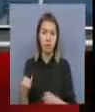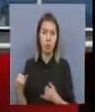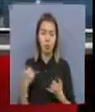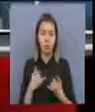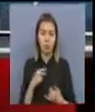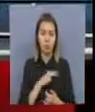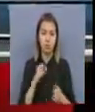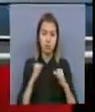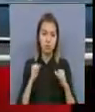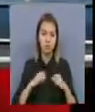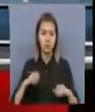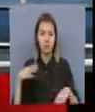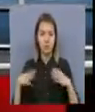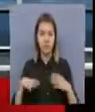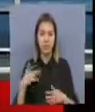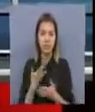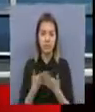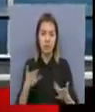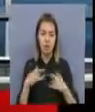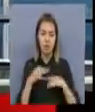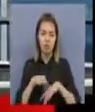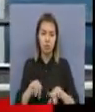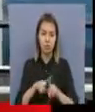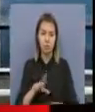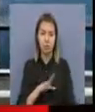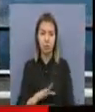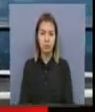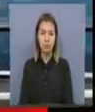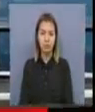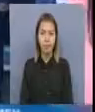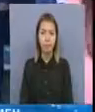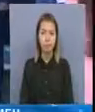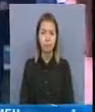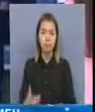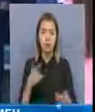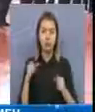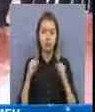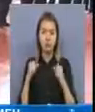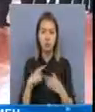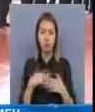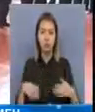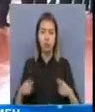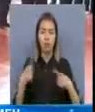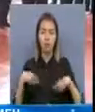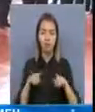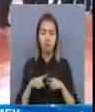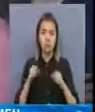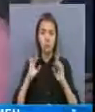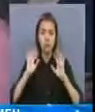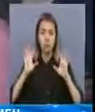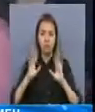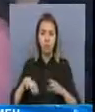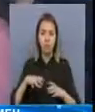инспекциясының өкілдері спорттық сайыстар мен игістер акциясын ұйымдастырды. Сайыс спорттың бірнеше түрінен ұйымдастырылды.